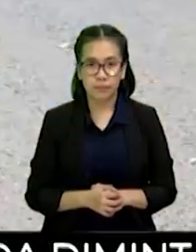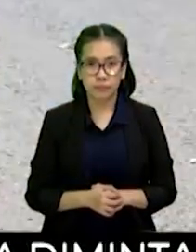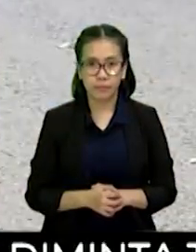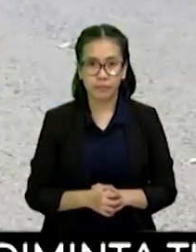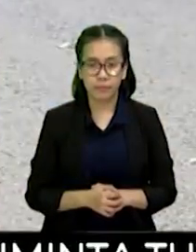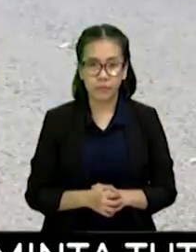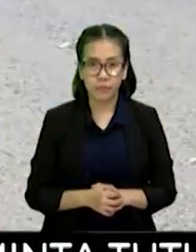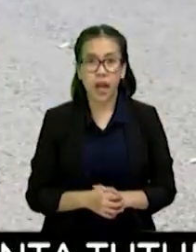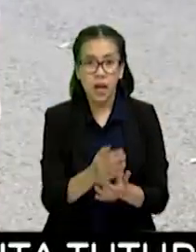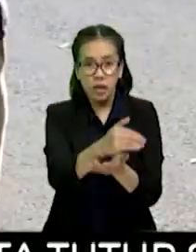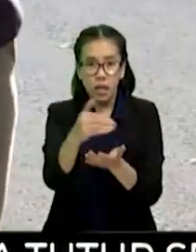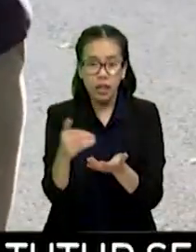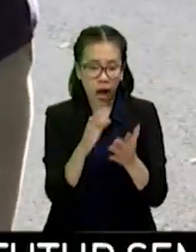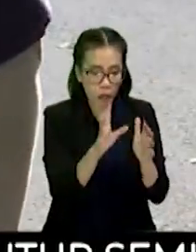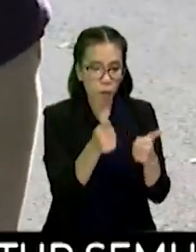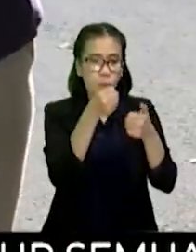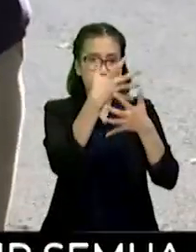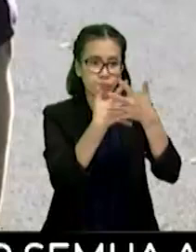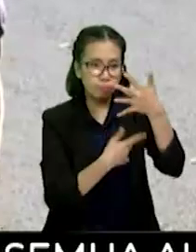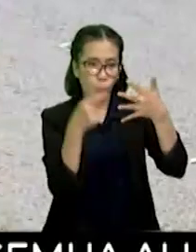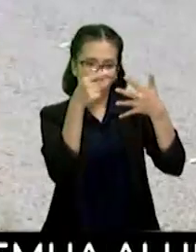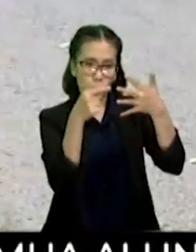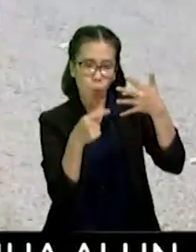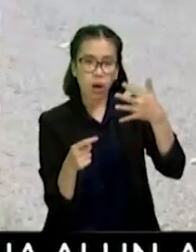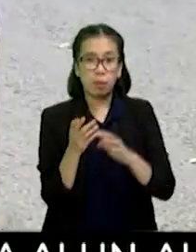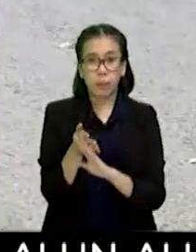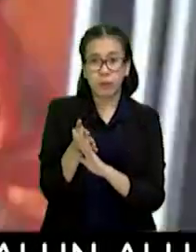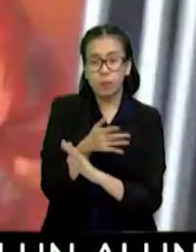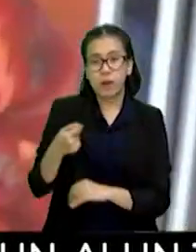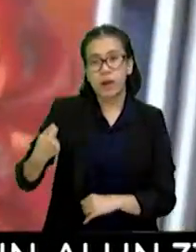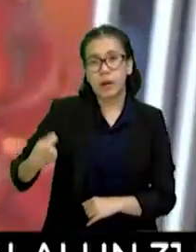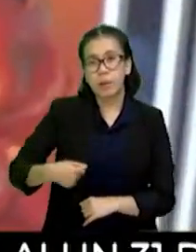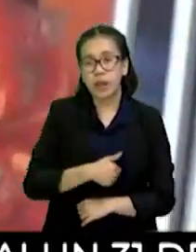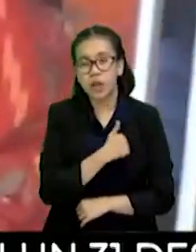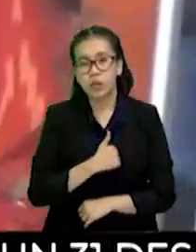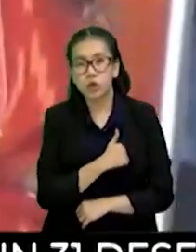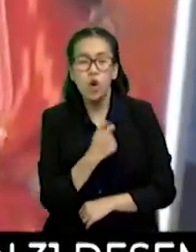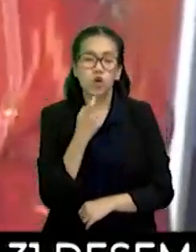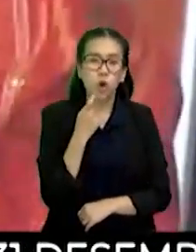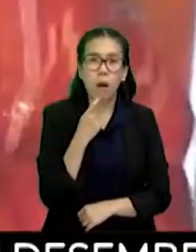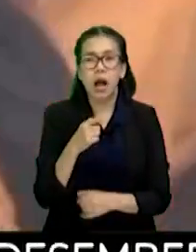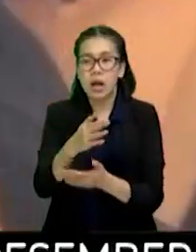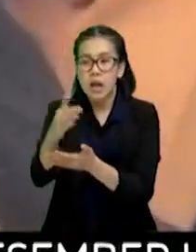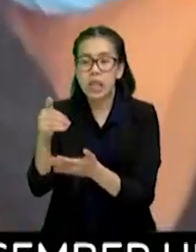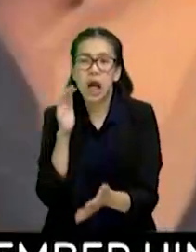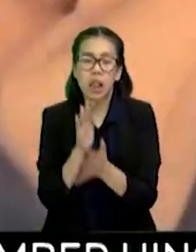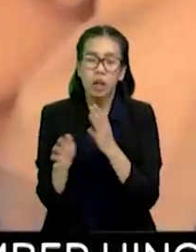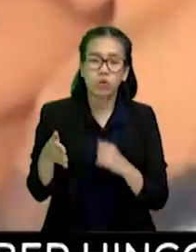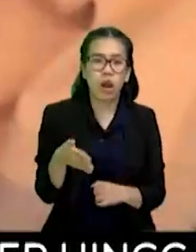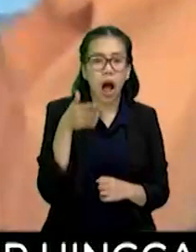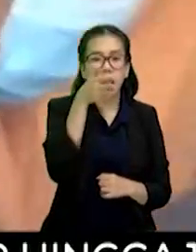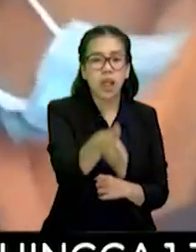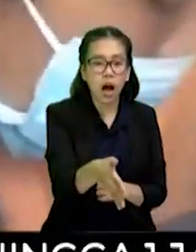Pemuda tersebut diperoleh setelah menteri and social melakukan verifikasi langsung dilapangan